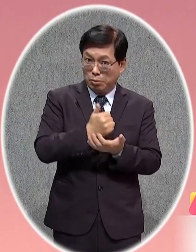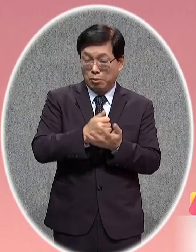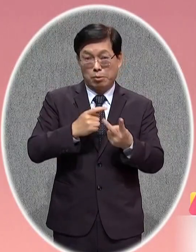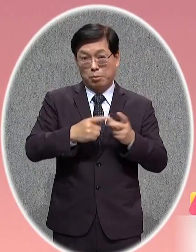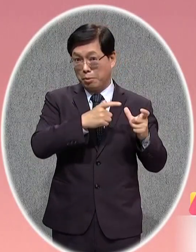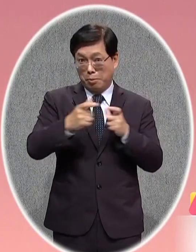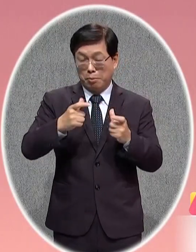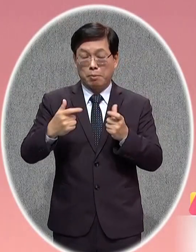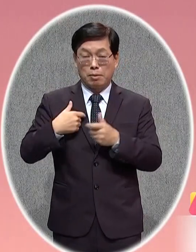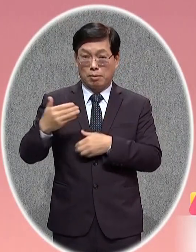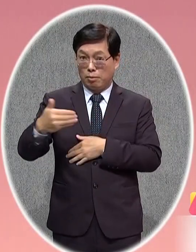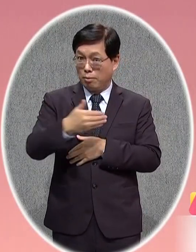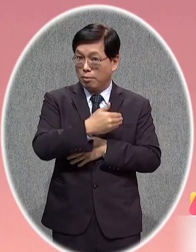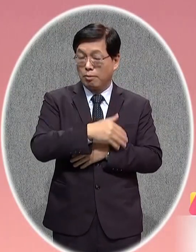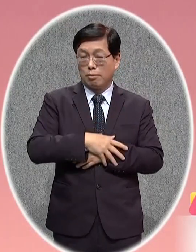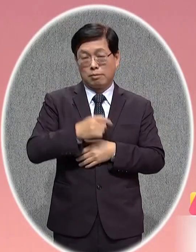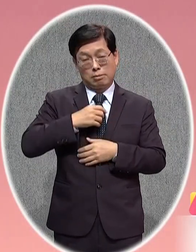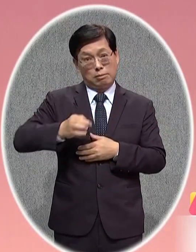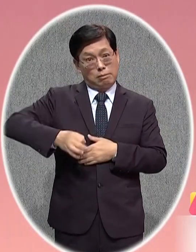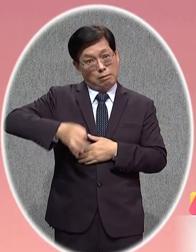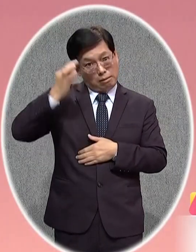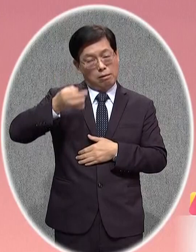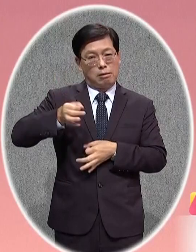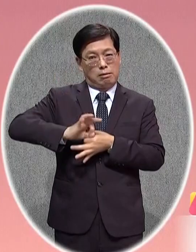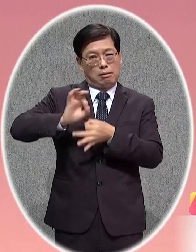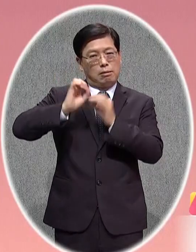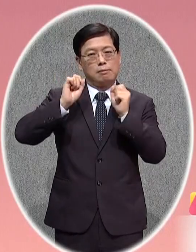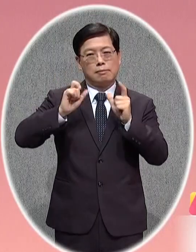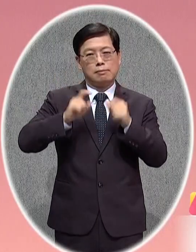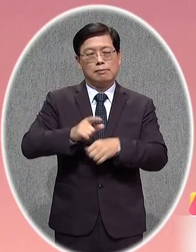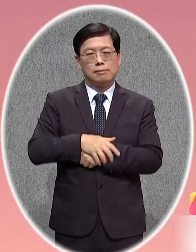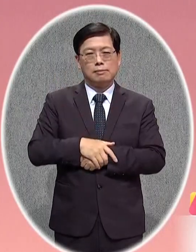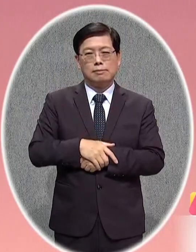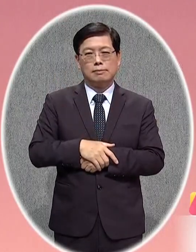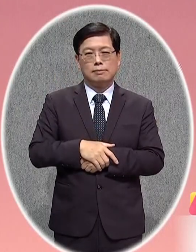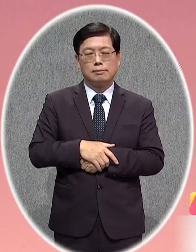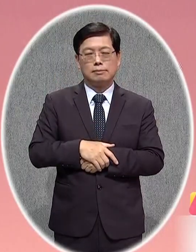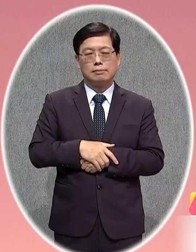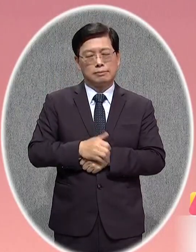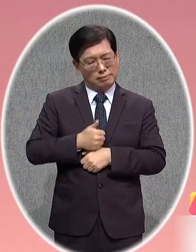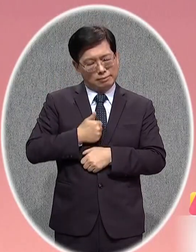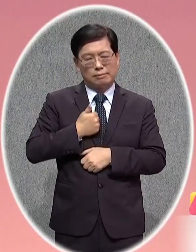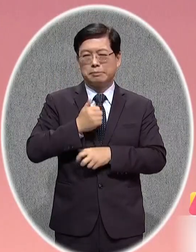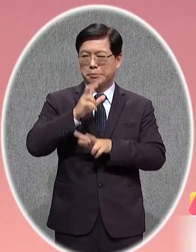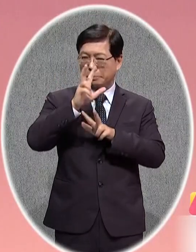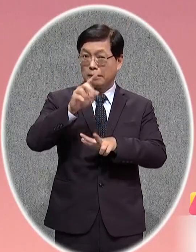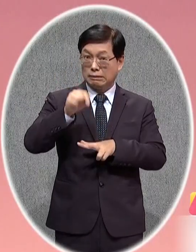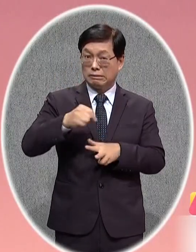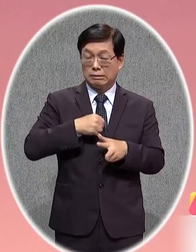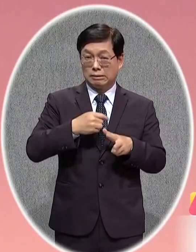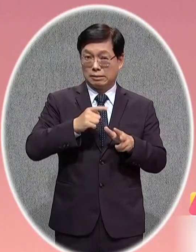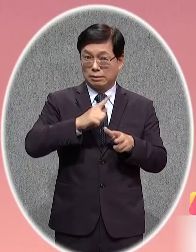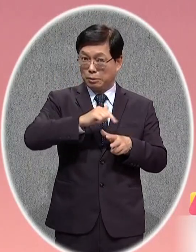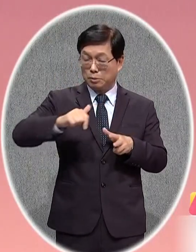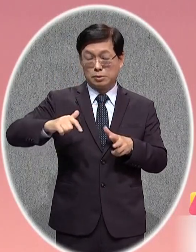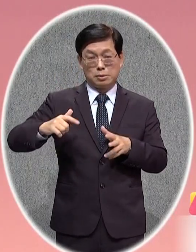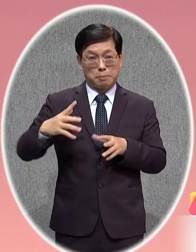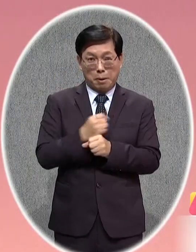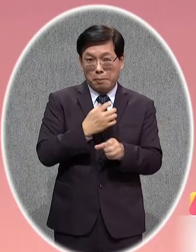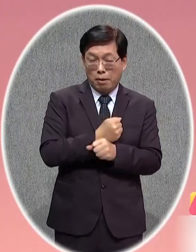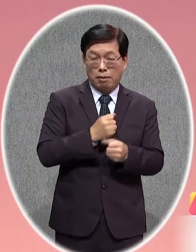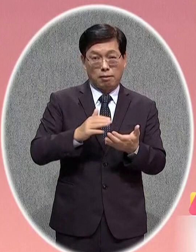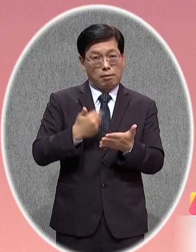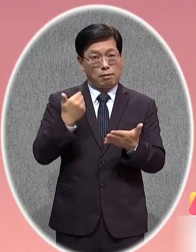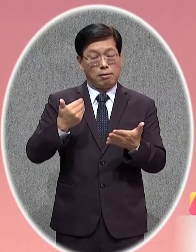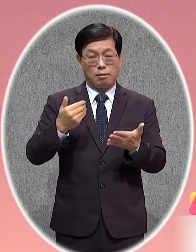桌上面的鱼的这个价钱也会完全不一样。坦白说，这些消失是为了什